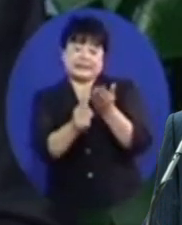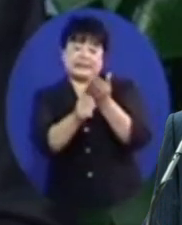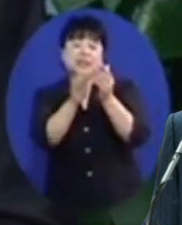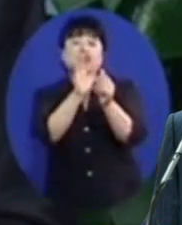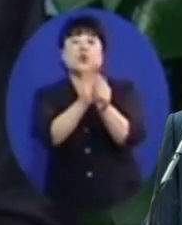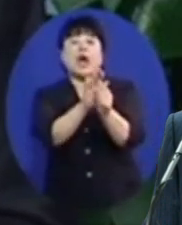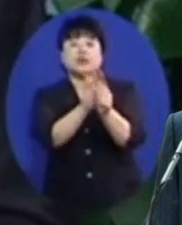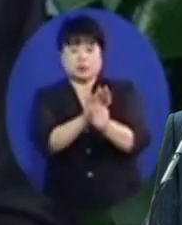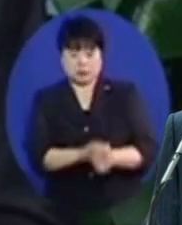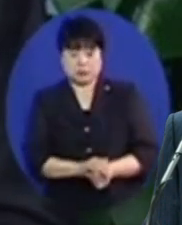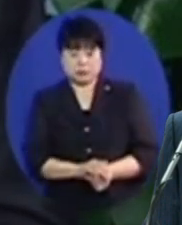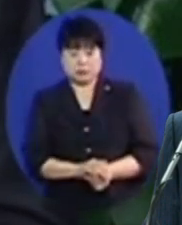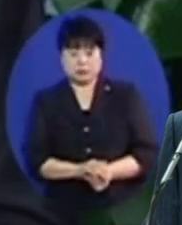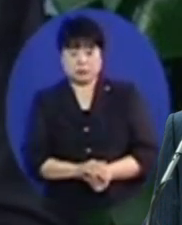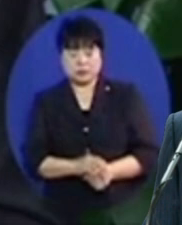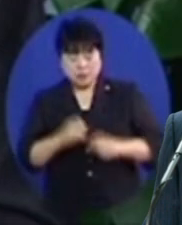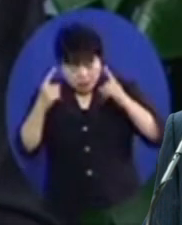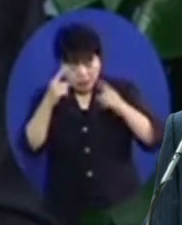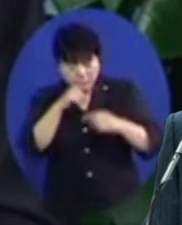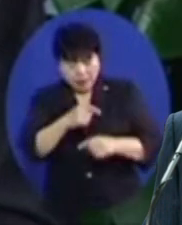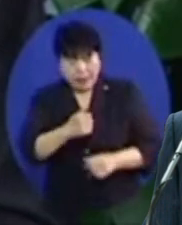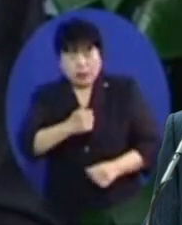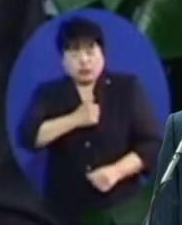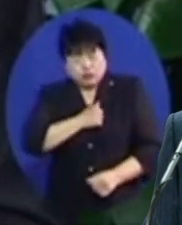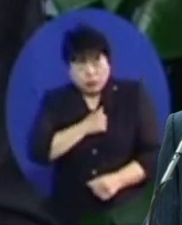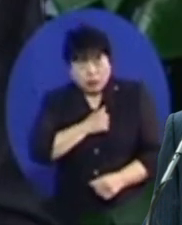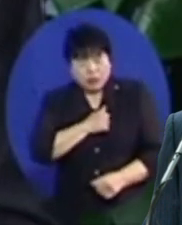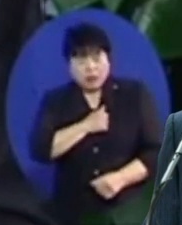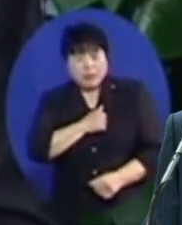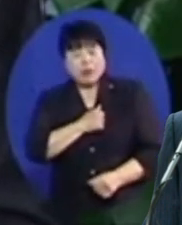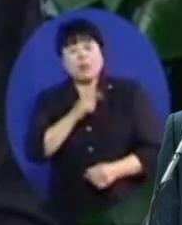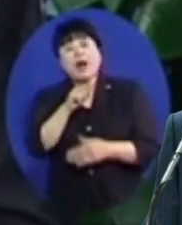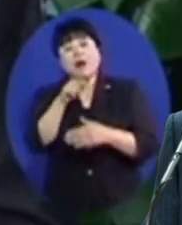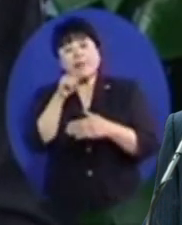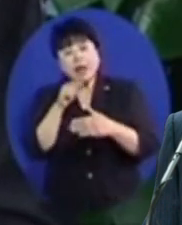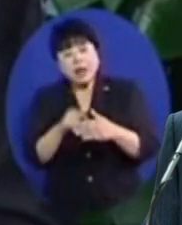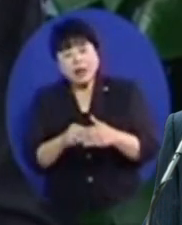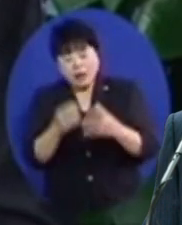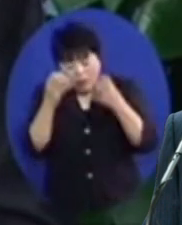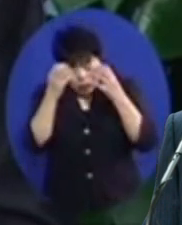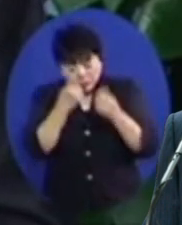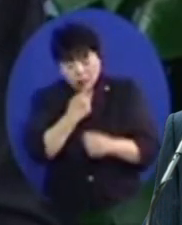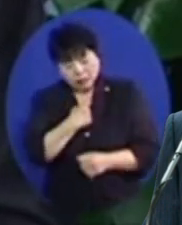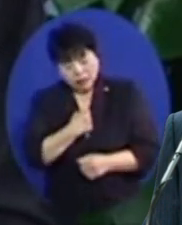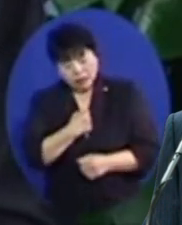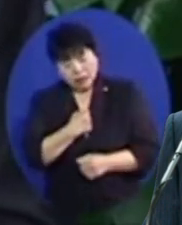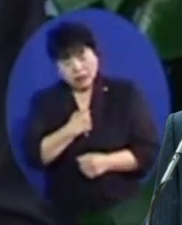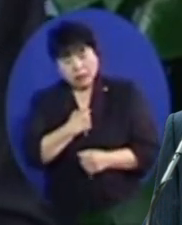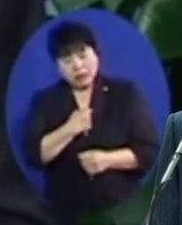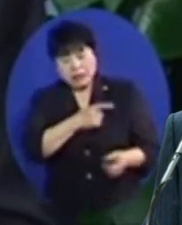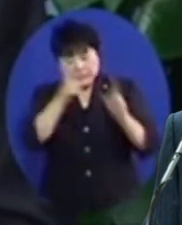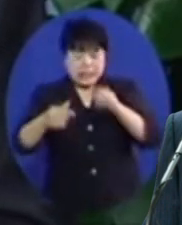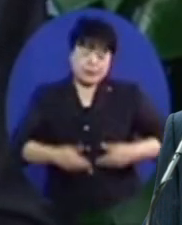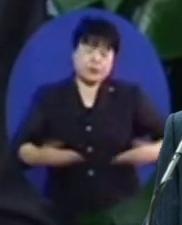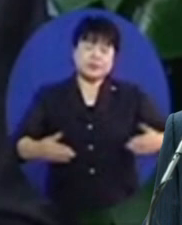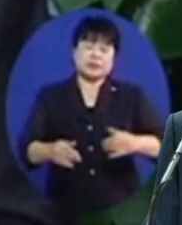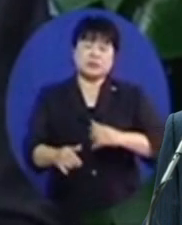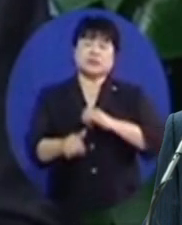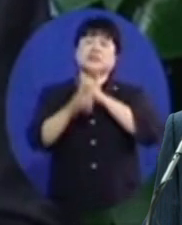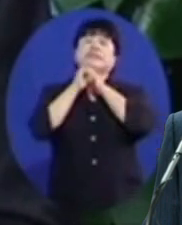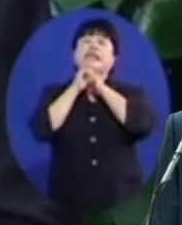것입니다. 그걸 알자 너무 마음의 충격을 받고 마음의 고통을 당하다가 살 필요가 없다고 생각하고